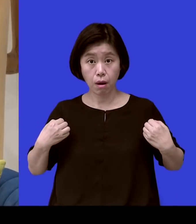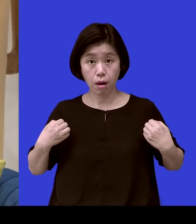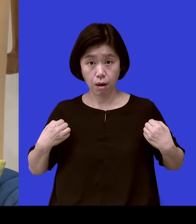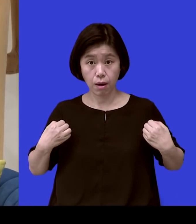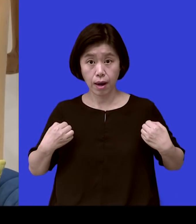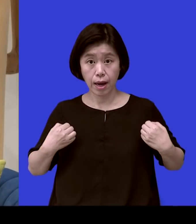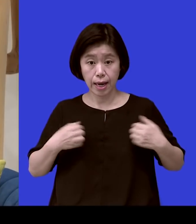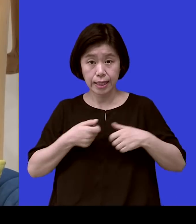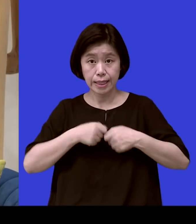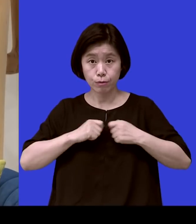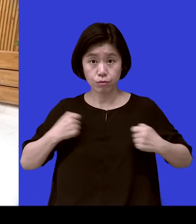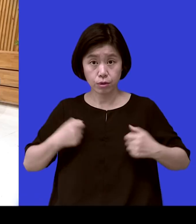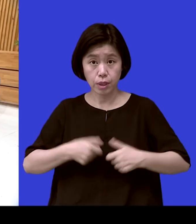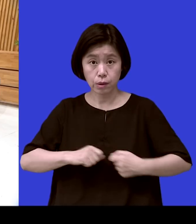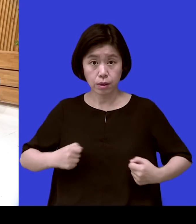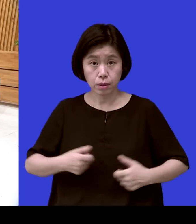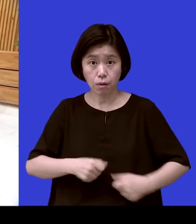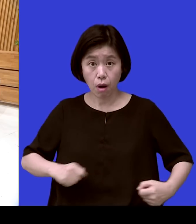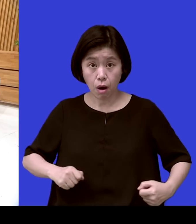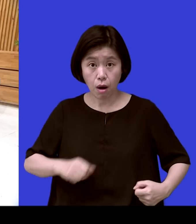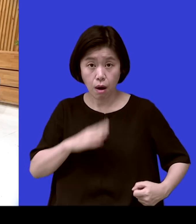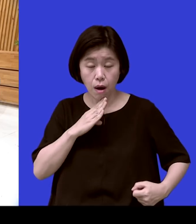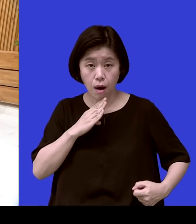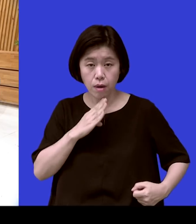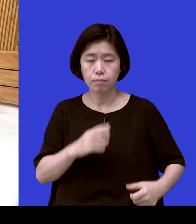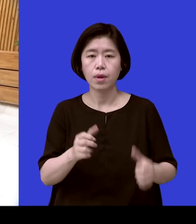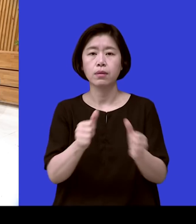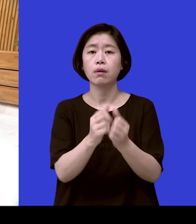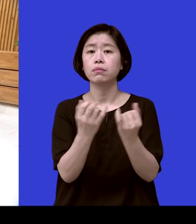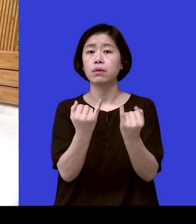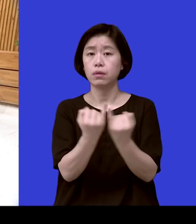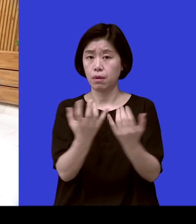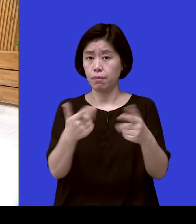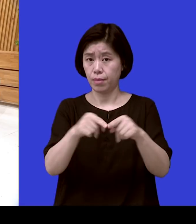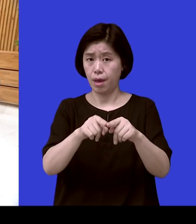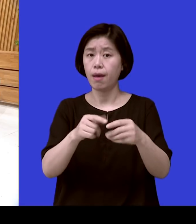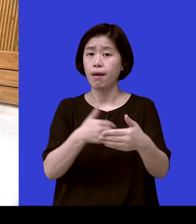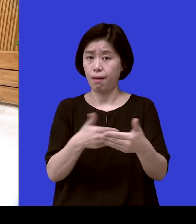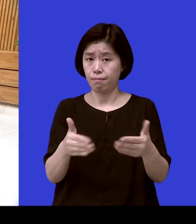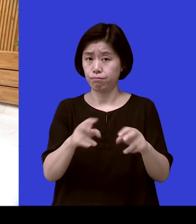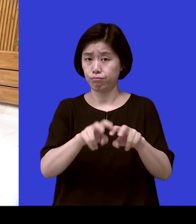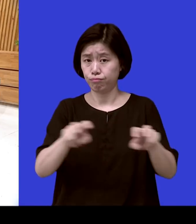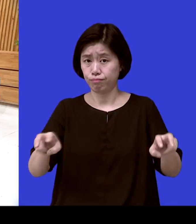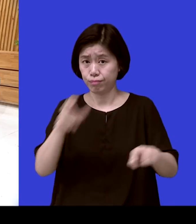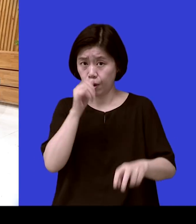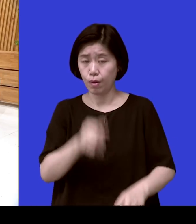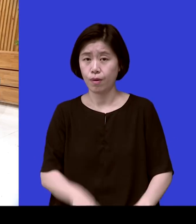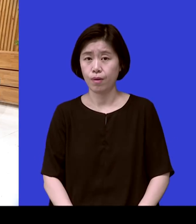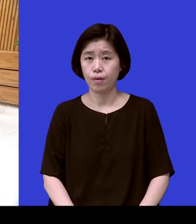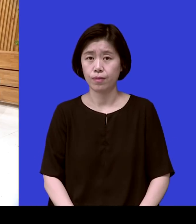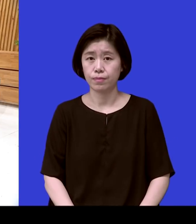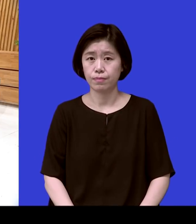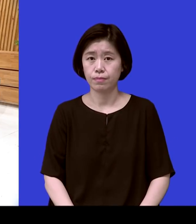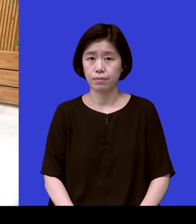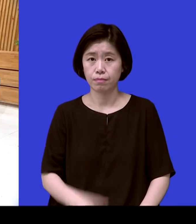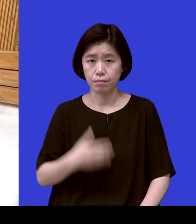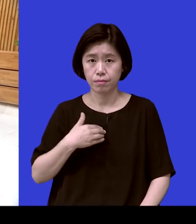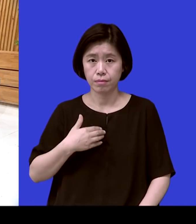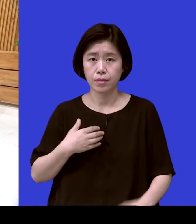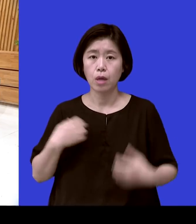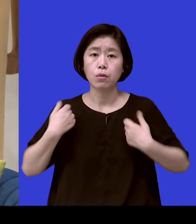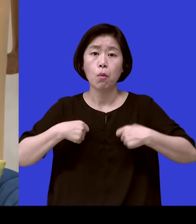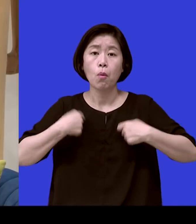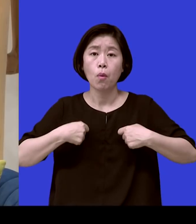앞에 단추를 연다는 거예요. 예. 안에 티셔츠 입고. 남녀공학이에요. 거기 안에 티셔츠 안에 입었으니까. 뭐 네. 입고 아. 그러니까 제가 그걸 몰라갖고